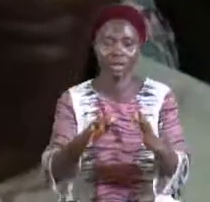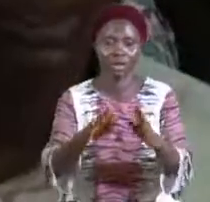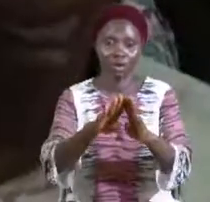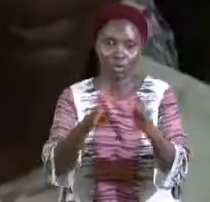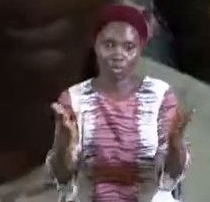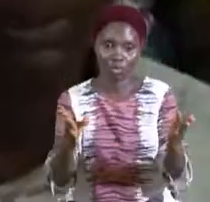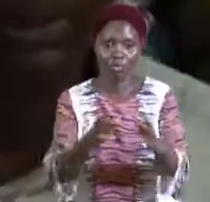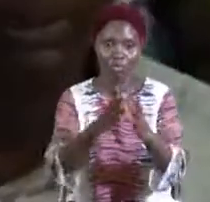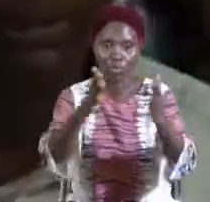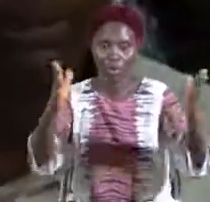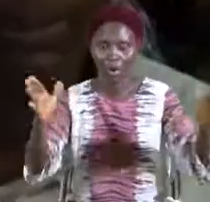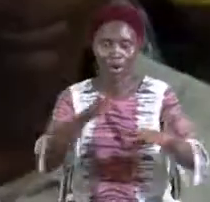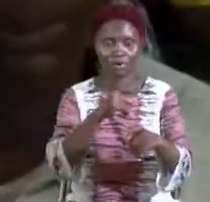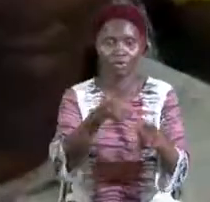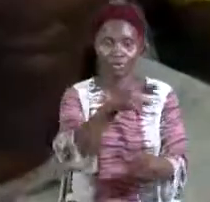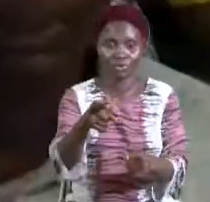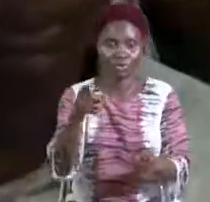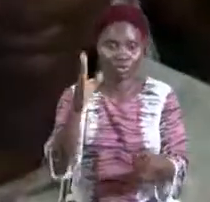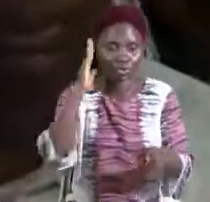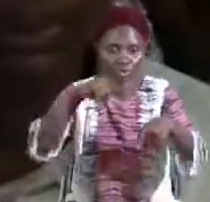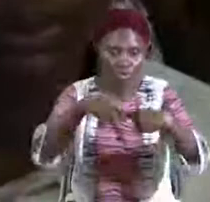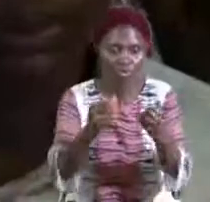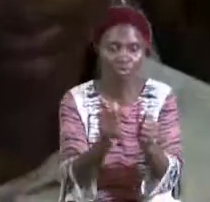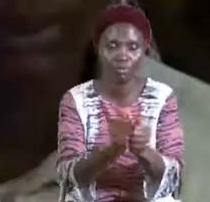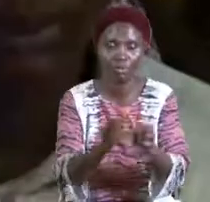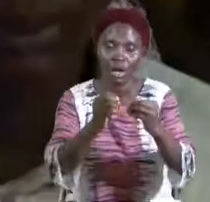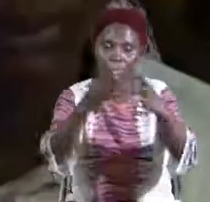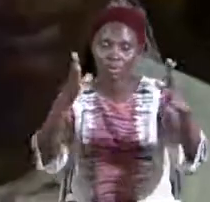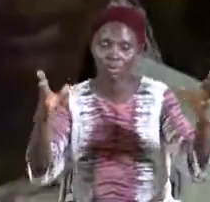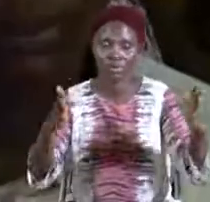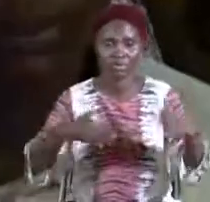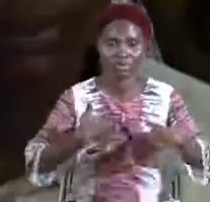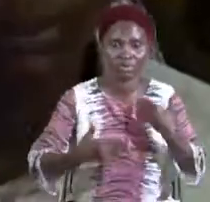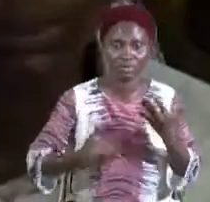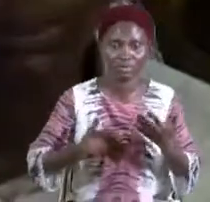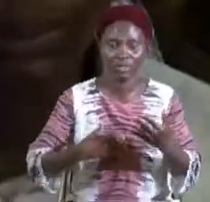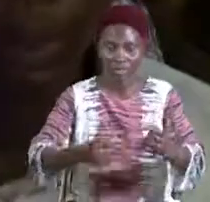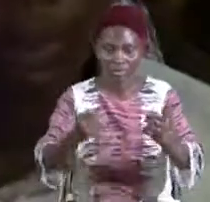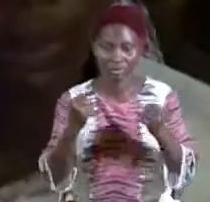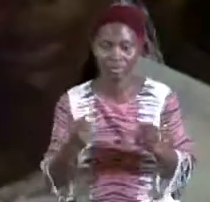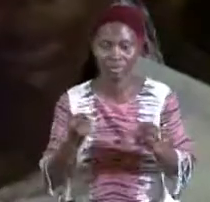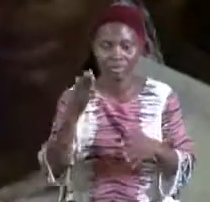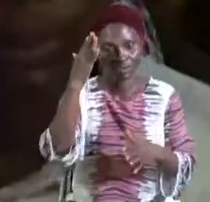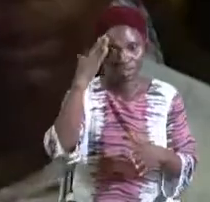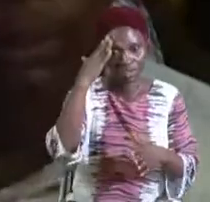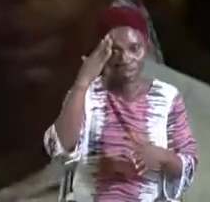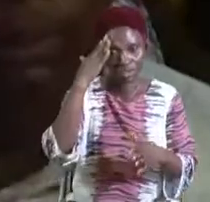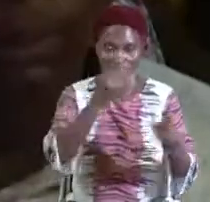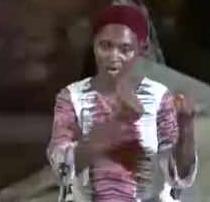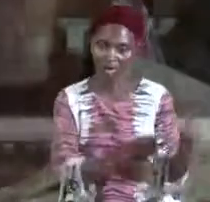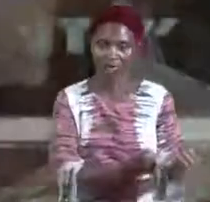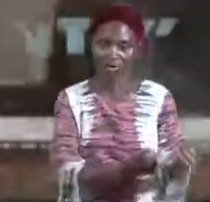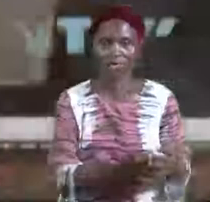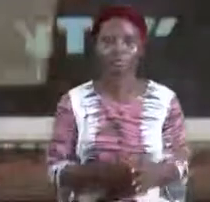Vous irez avec une joie abondante, une force abondante, une connaissance abondante, une confiance abondante. Ce n'est pas